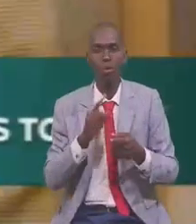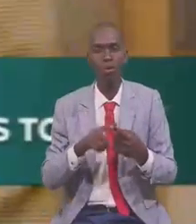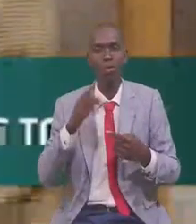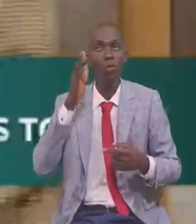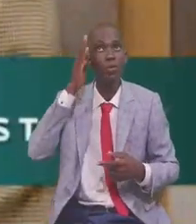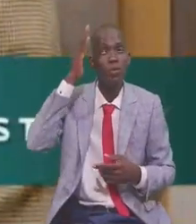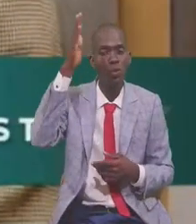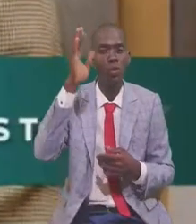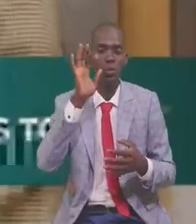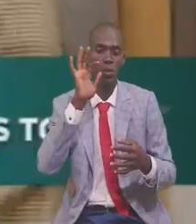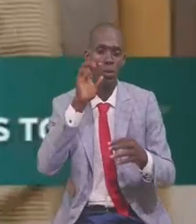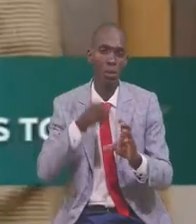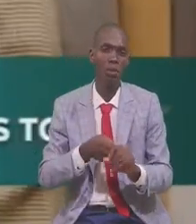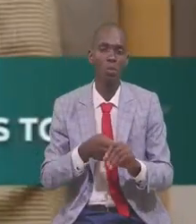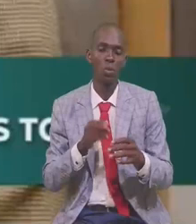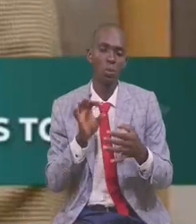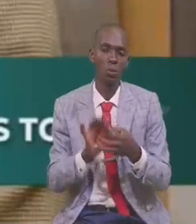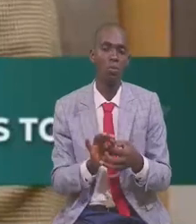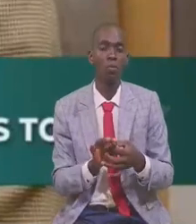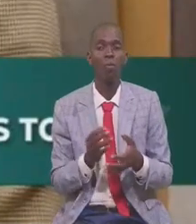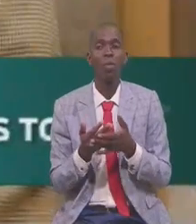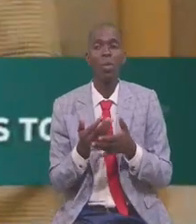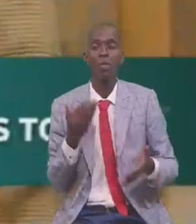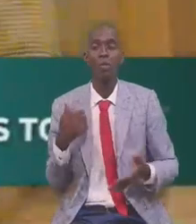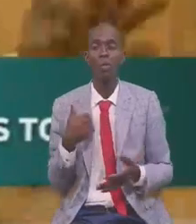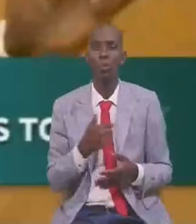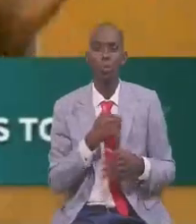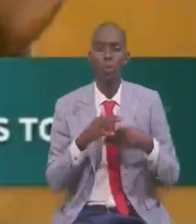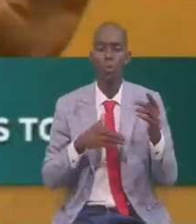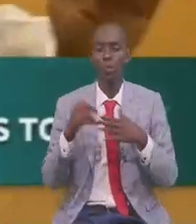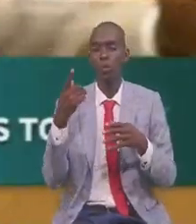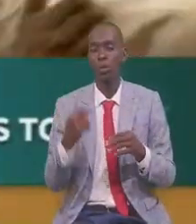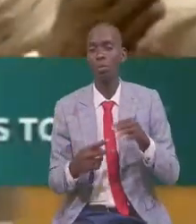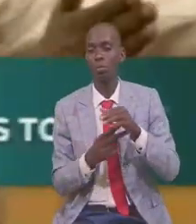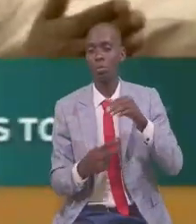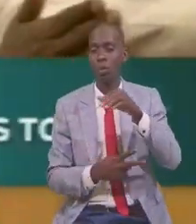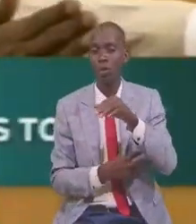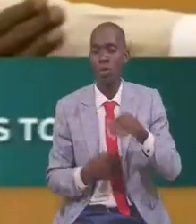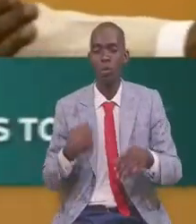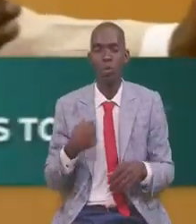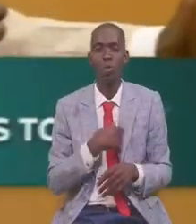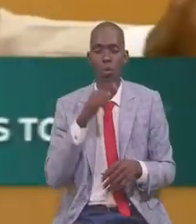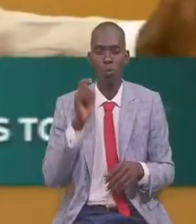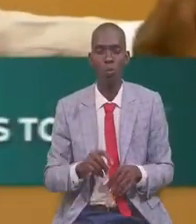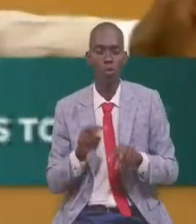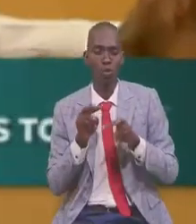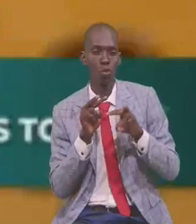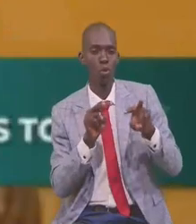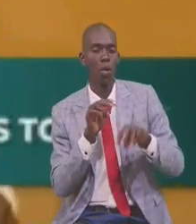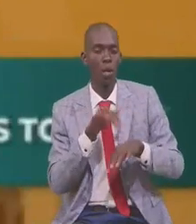avant de bâtir les ponts, construire les ponts. Nous devons regarder tel aspect du